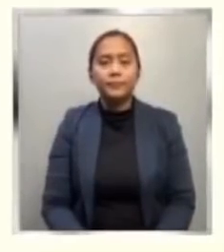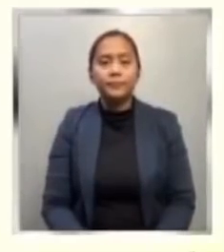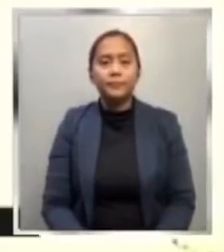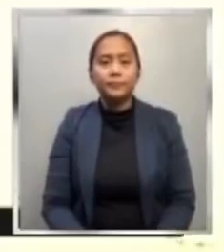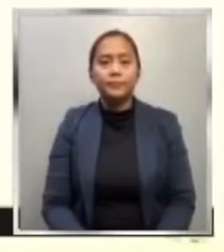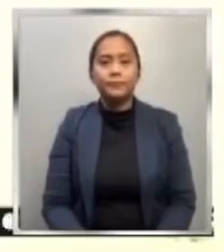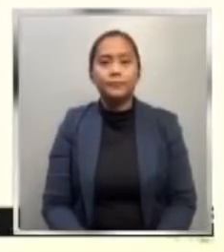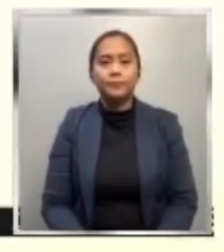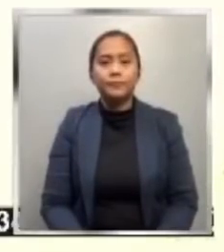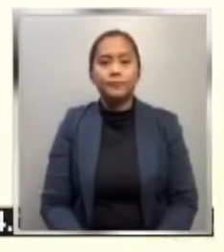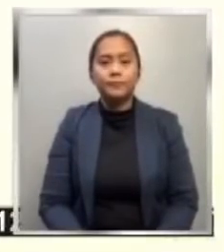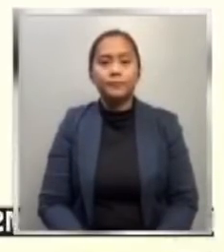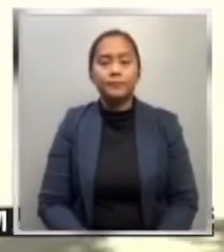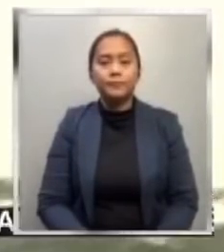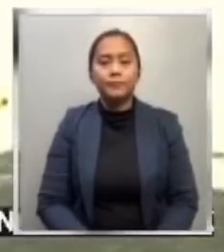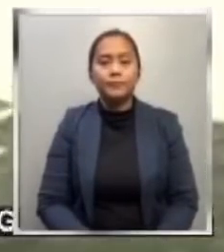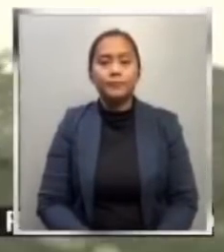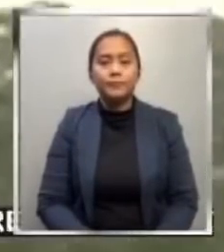John?